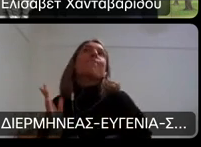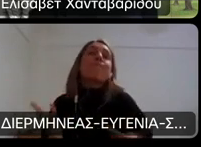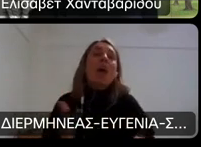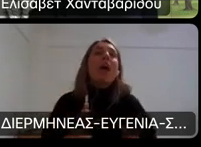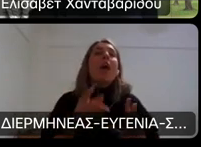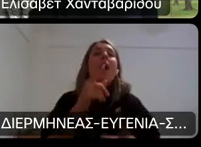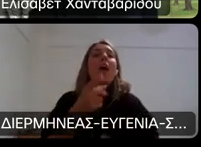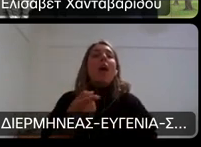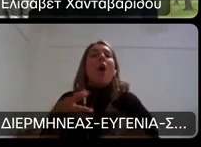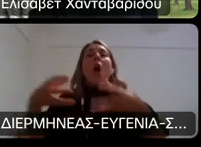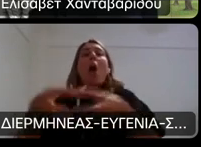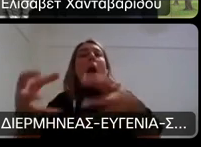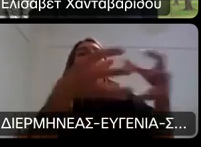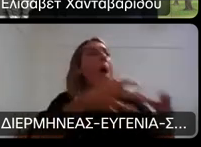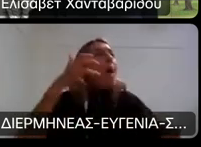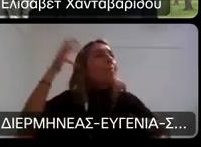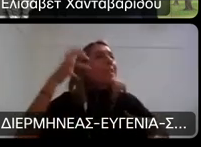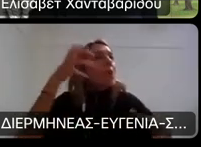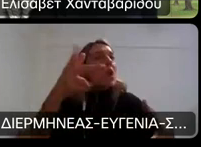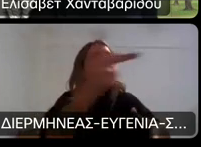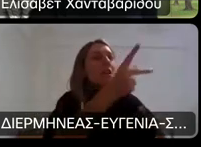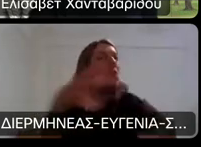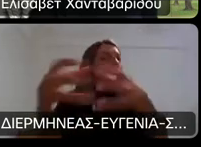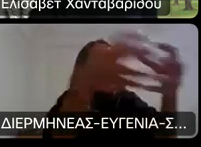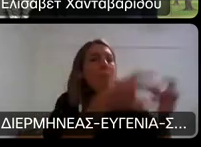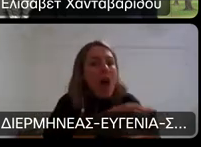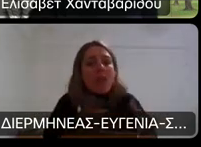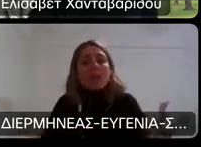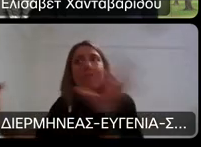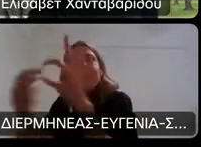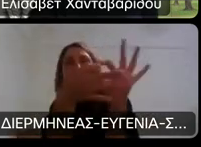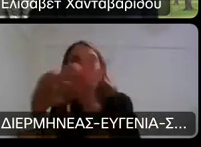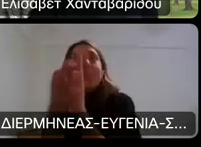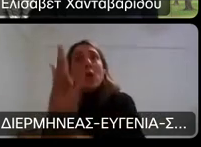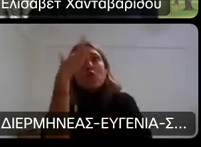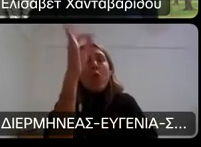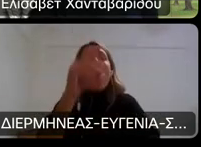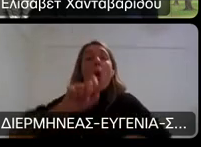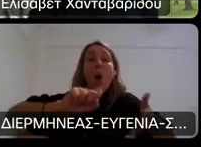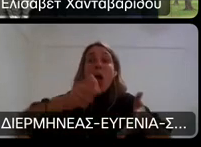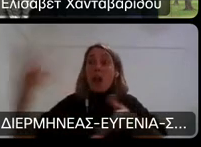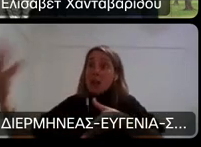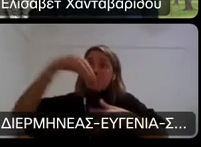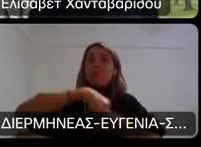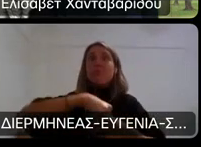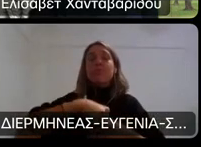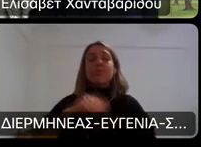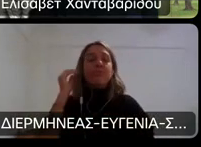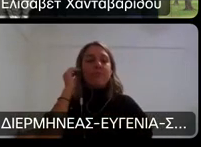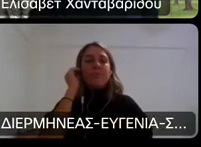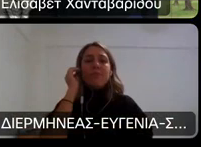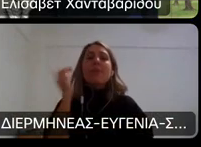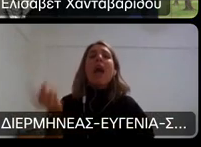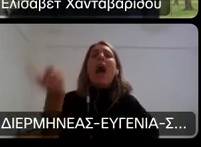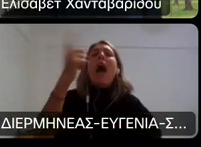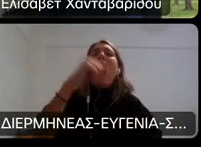τις υπόλοιπες επιστημονικές κοινότητες ώστε να τα εντάξουμε στα εργαλεία μας. Ένα άλλο εγχειρίδιο